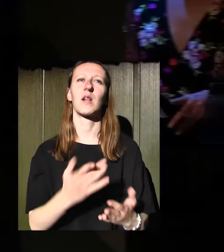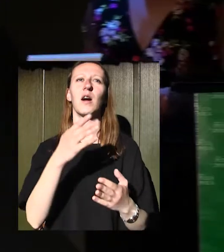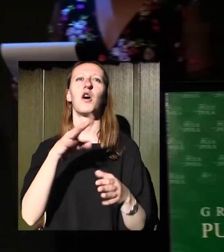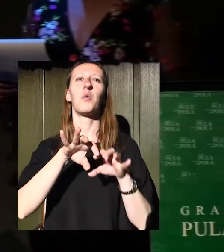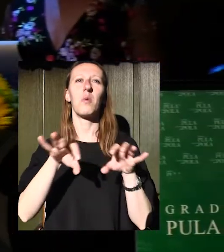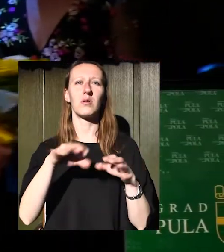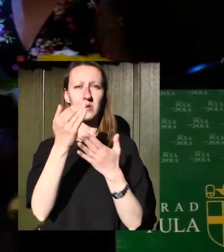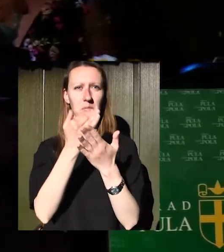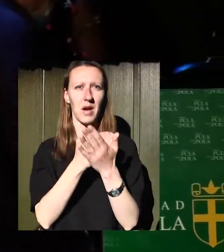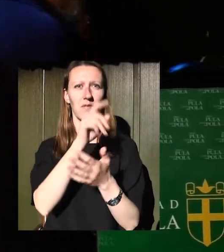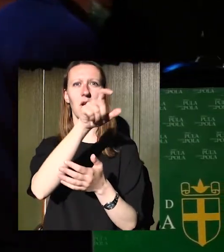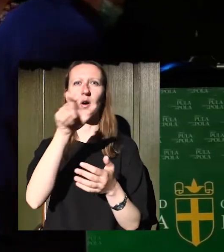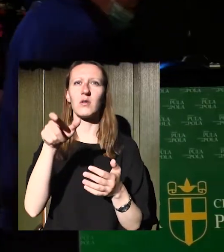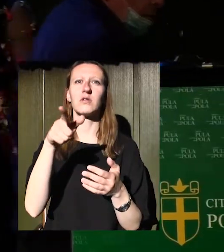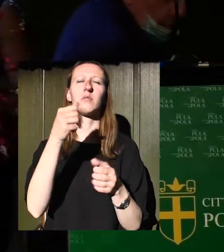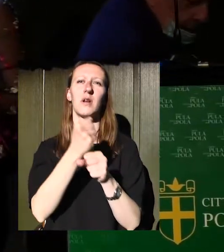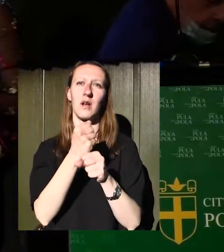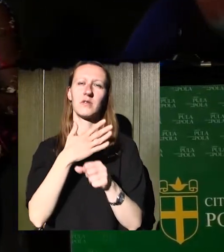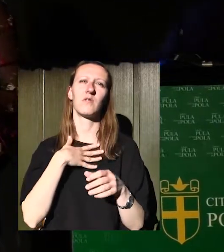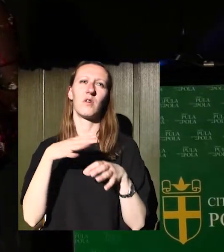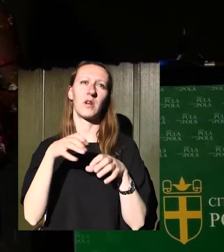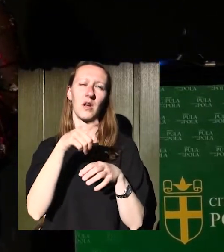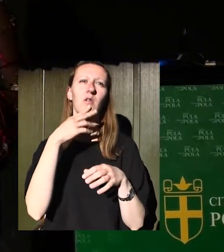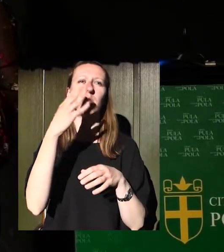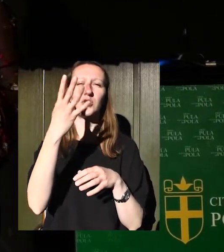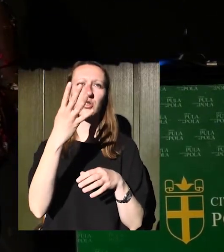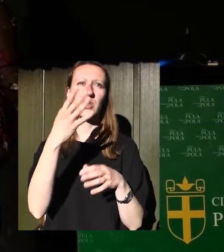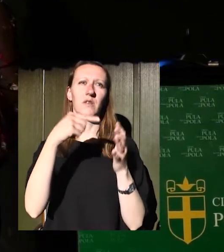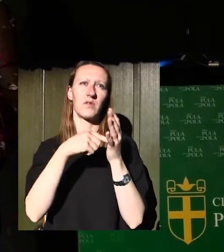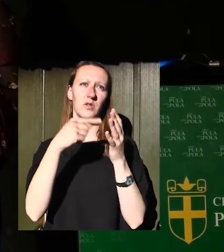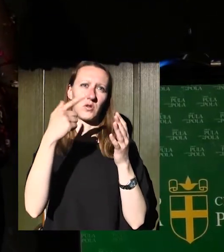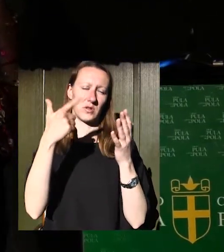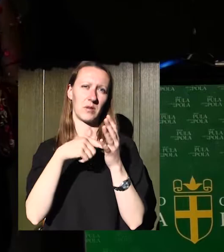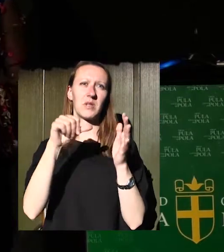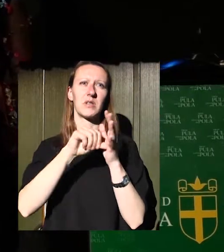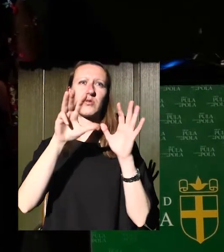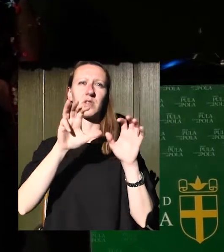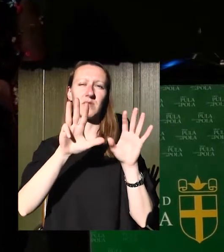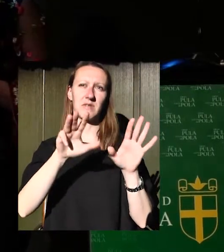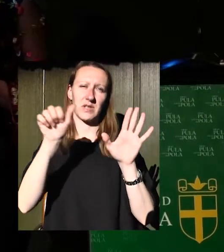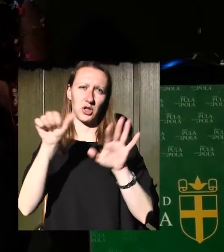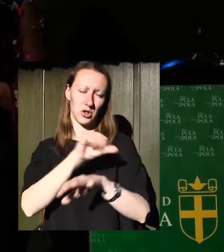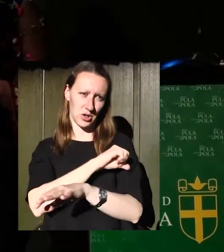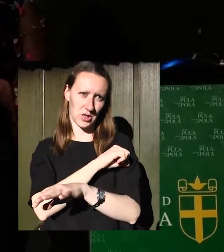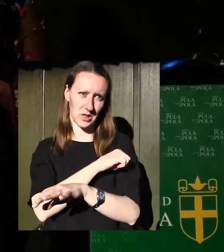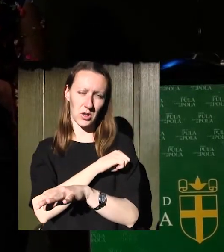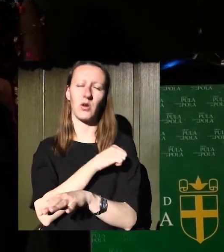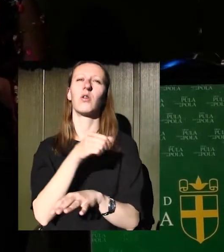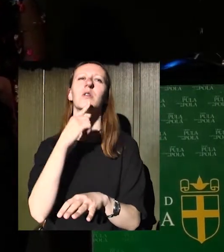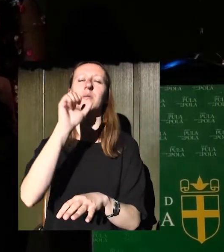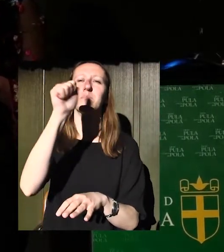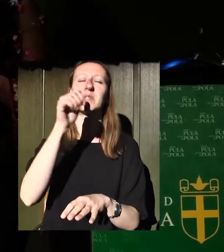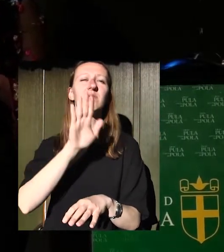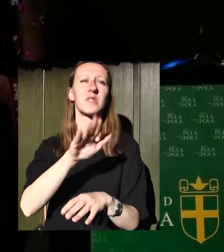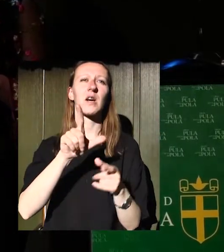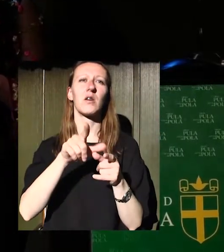Kao zasebna pravna osoba obavlja svoju djelatnost od 4. srpnja 1996. godine.